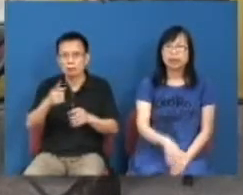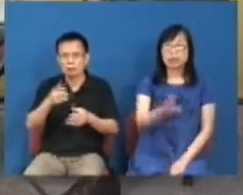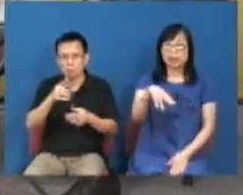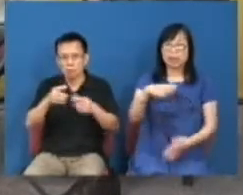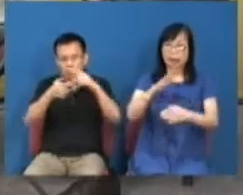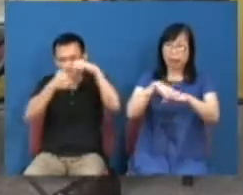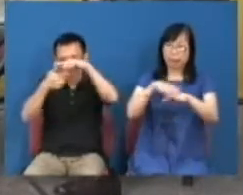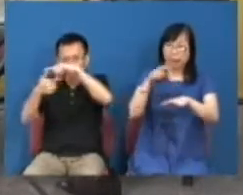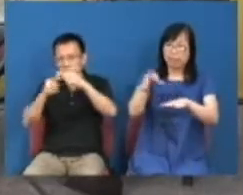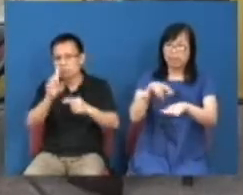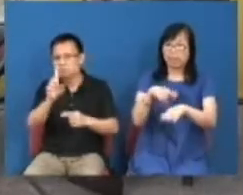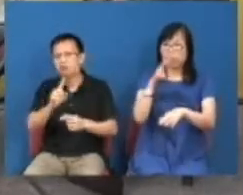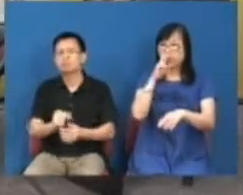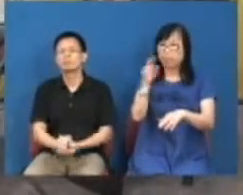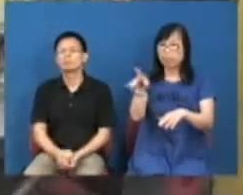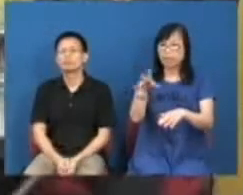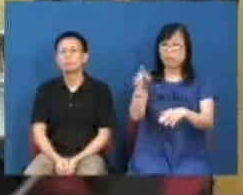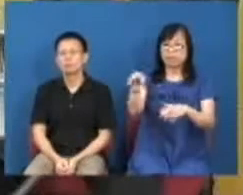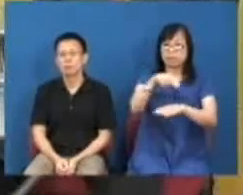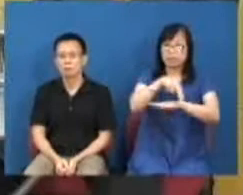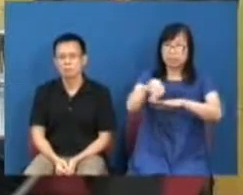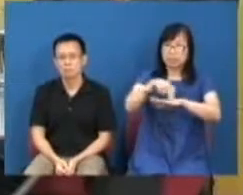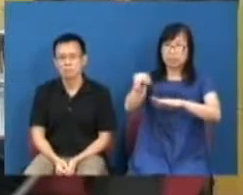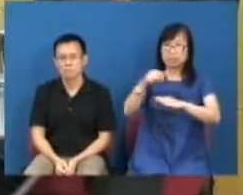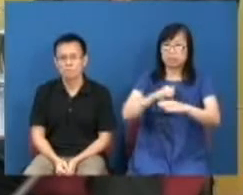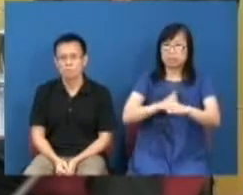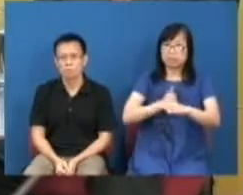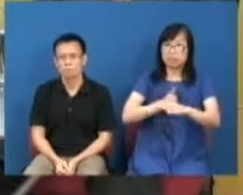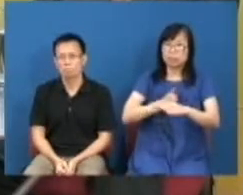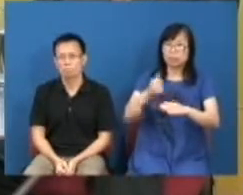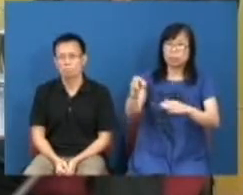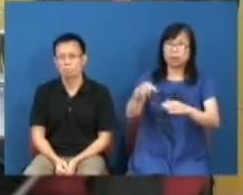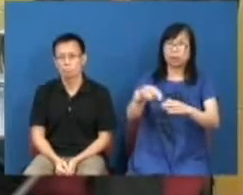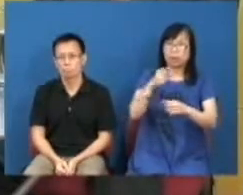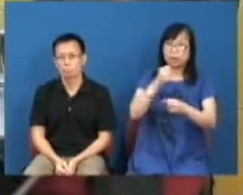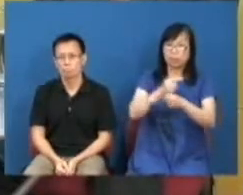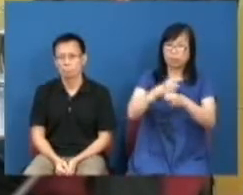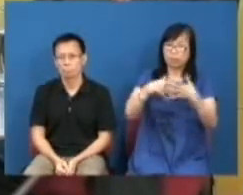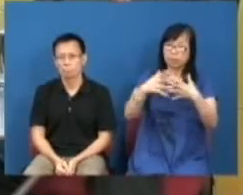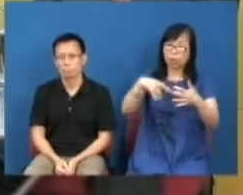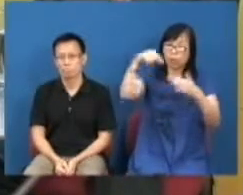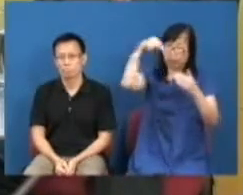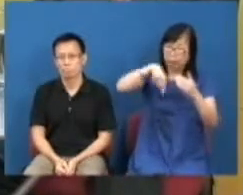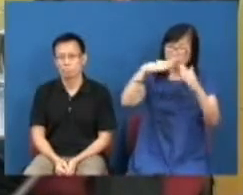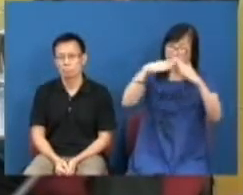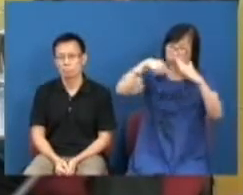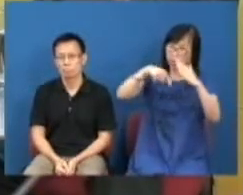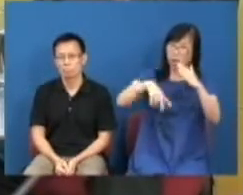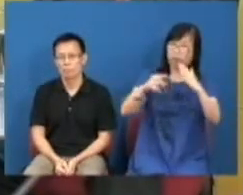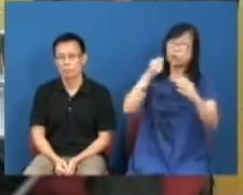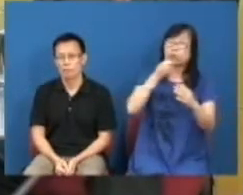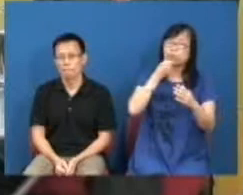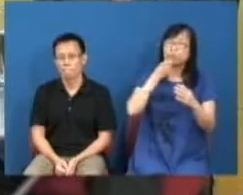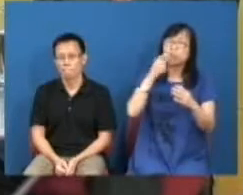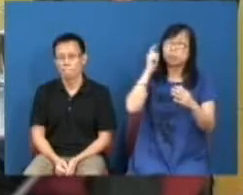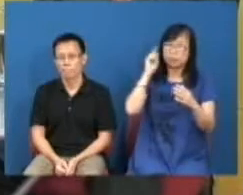先Raymond 啊，如果喺阿蒲職師嗰啲個案係地下邊個單位，佢願意上嚟同佢傾，